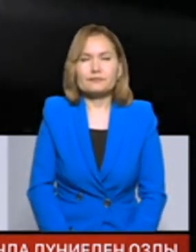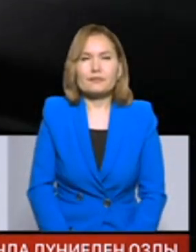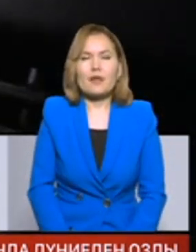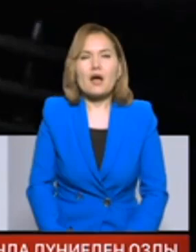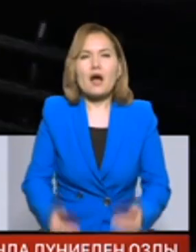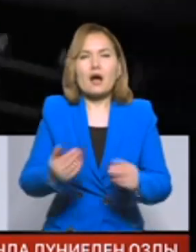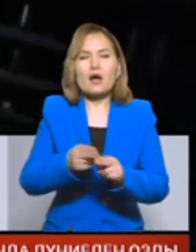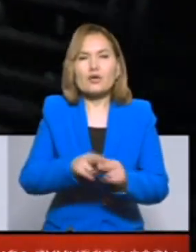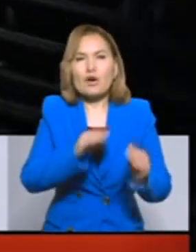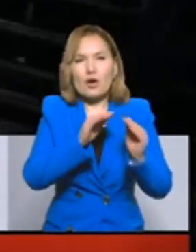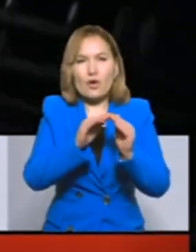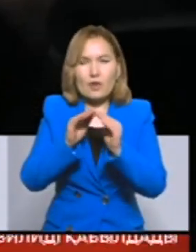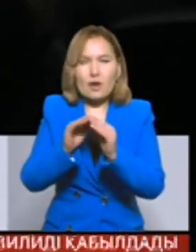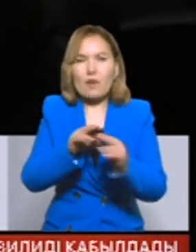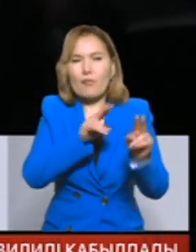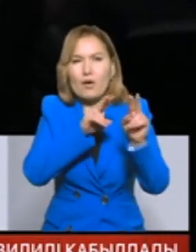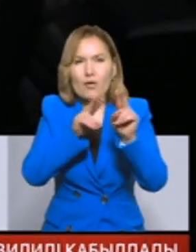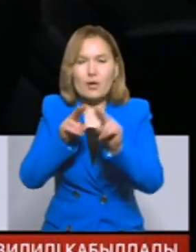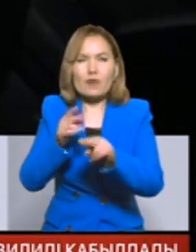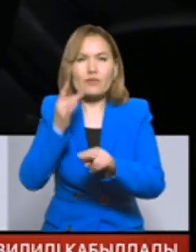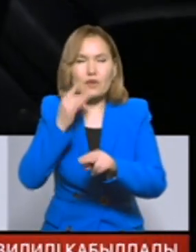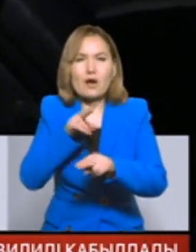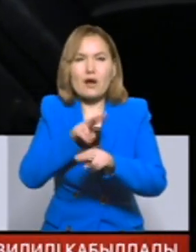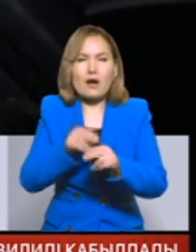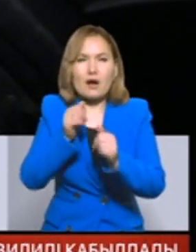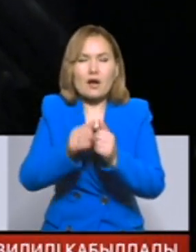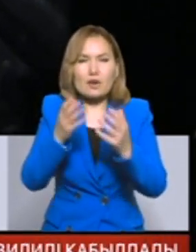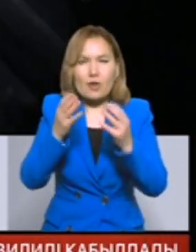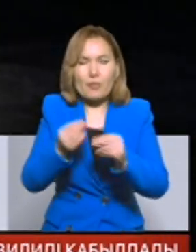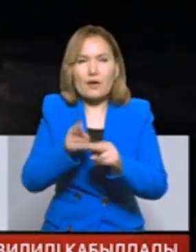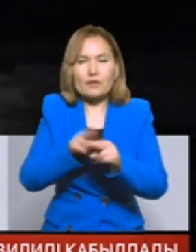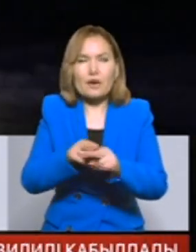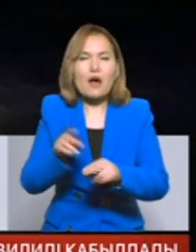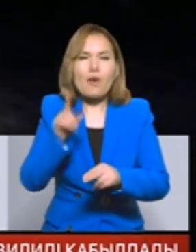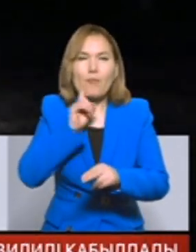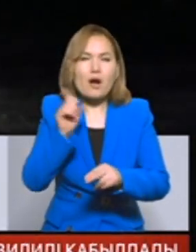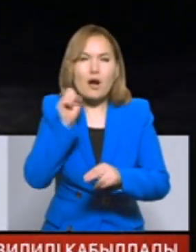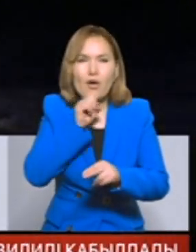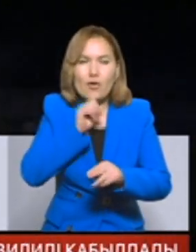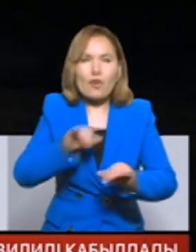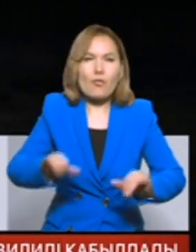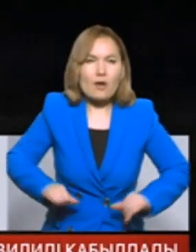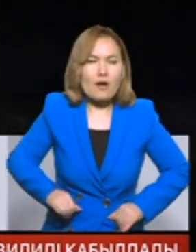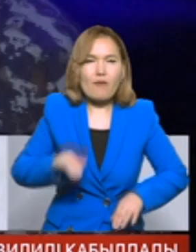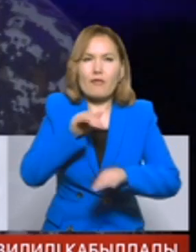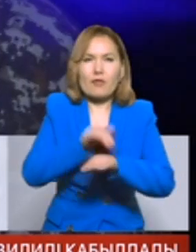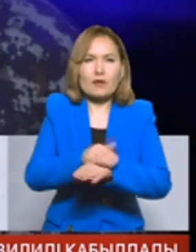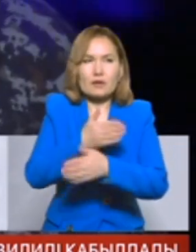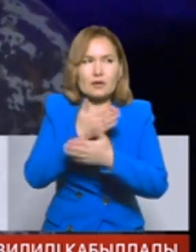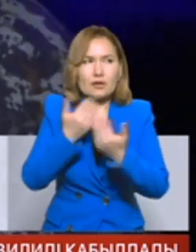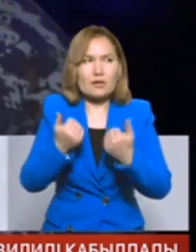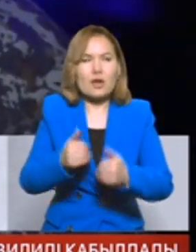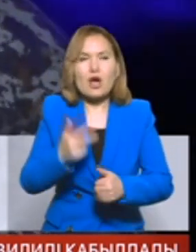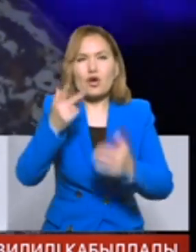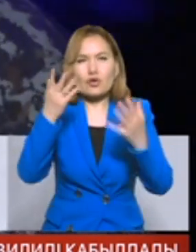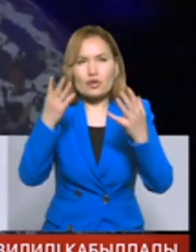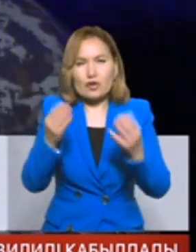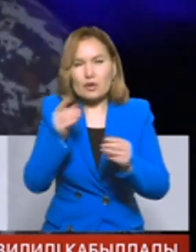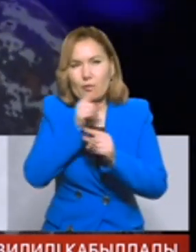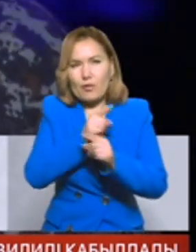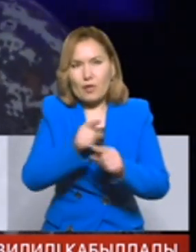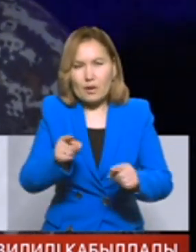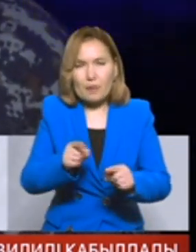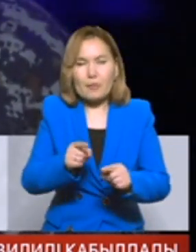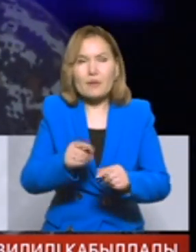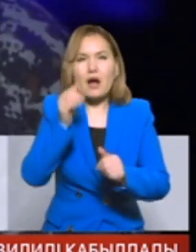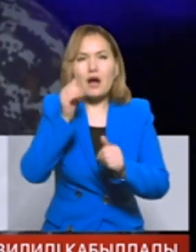Қазір сол үйлерді Қанат Жұмабаев сияқты полицейлер күзетіп жүр. Бүгінге дейін бірде бір ұрлық пен бұзақылық фактісі тіркелмепті. 3 күн бойы біз